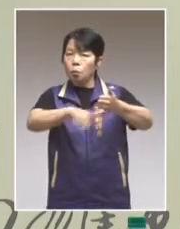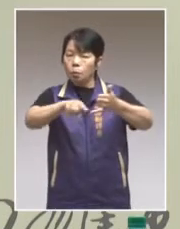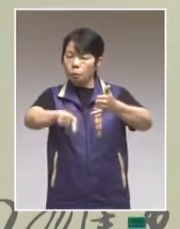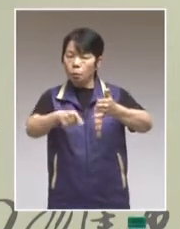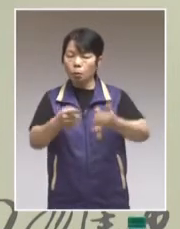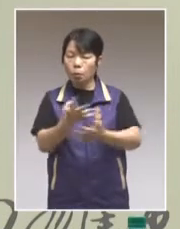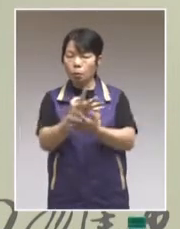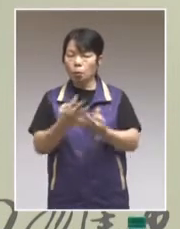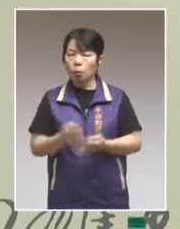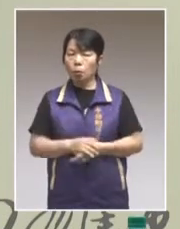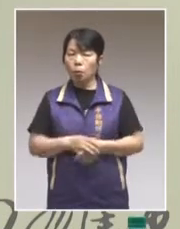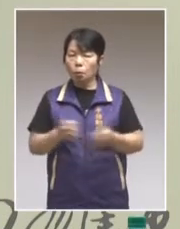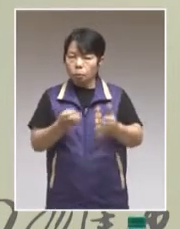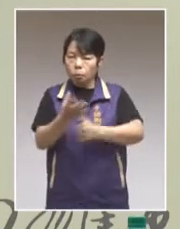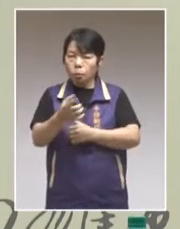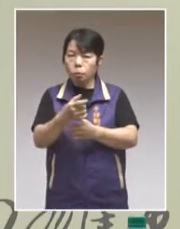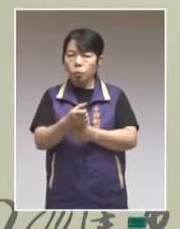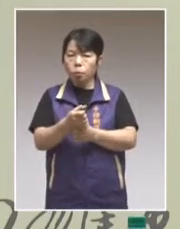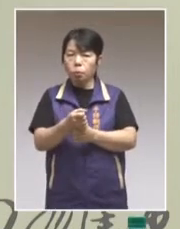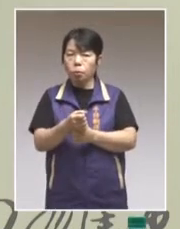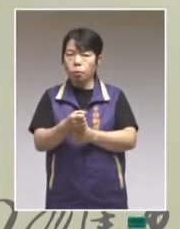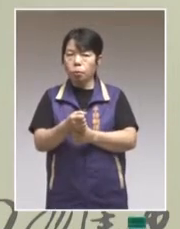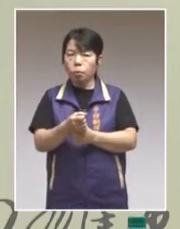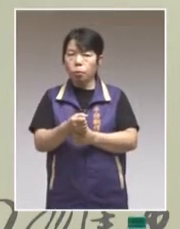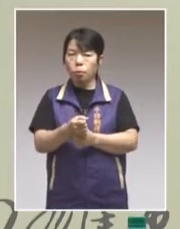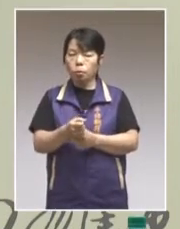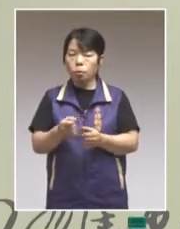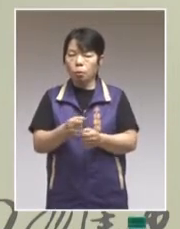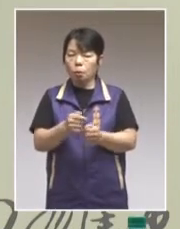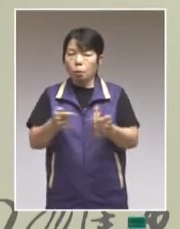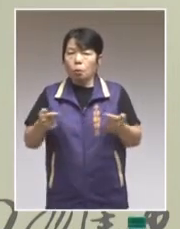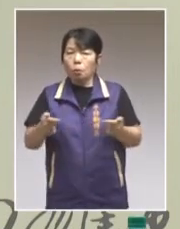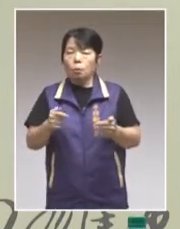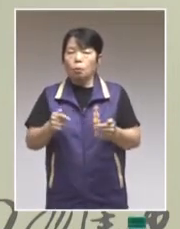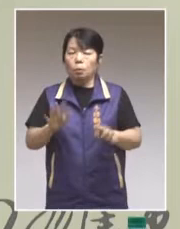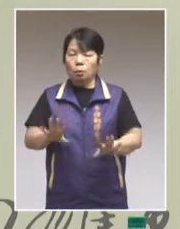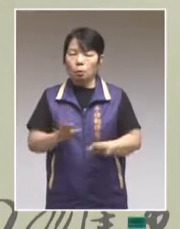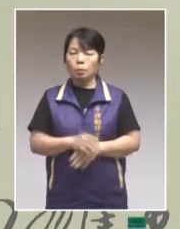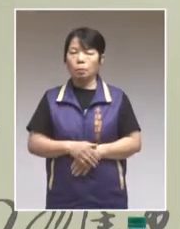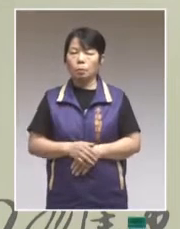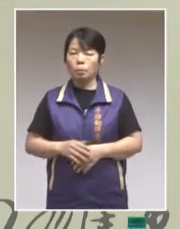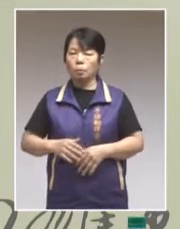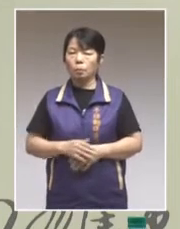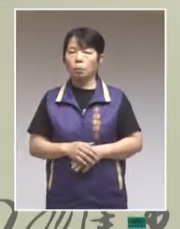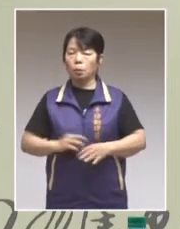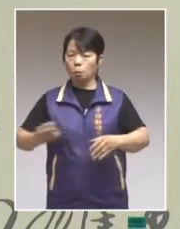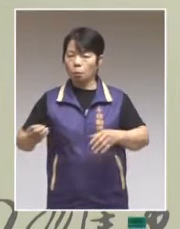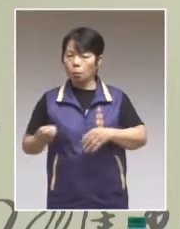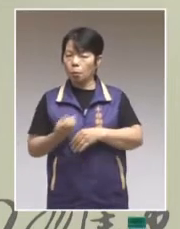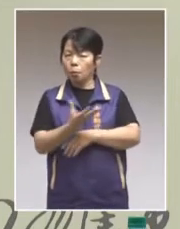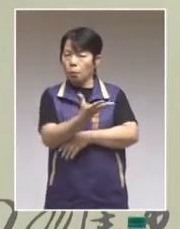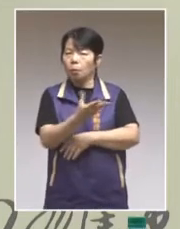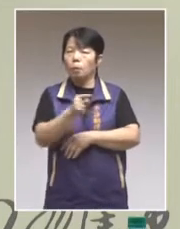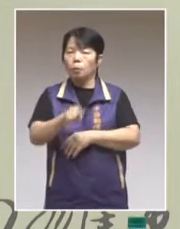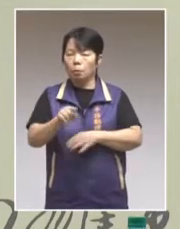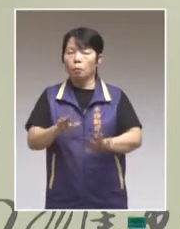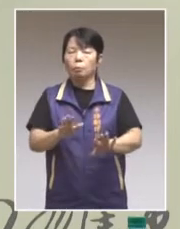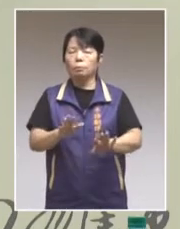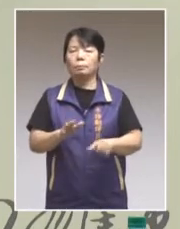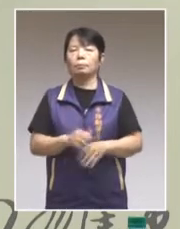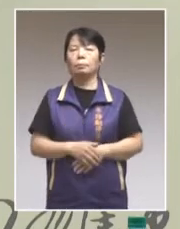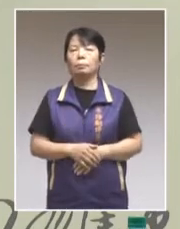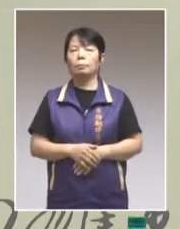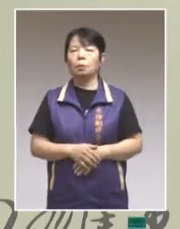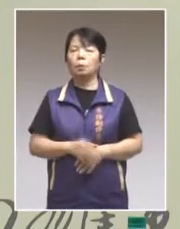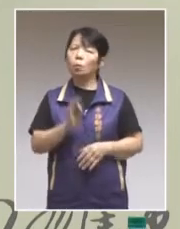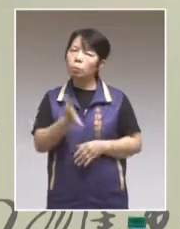的也开始进入一个往上升的阶段。